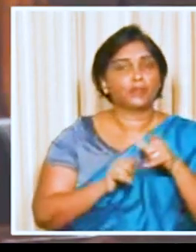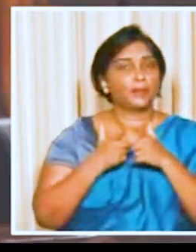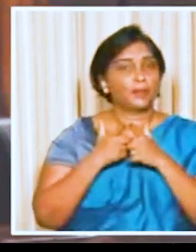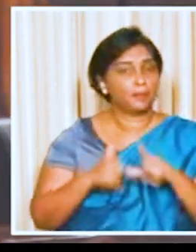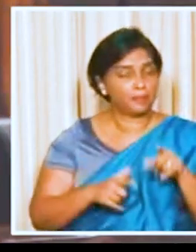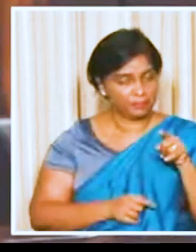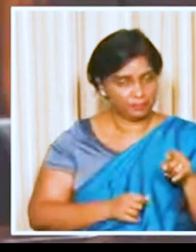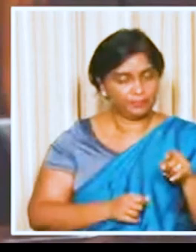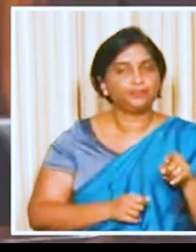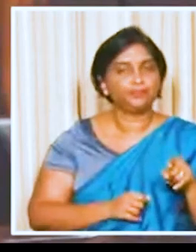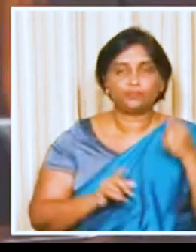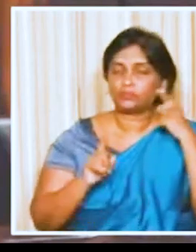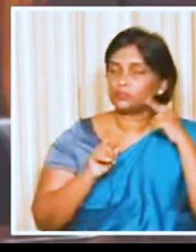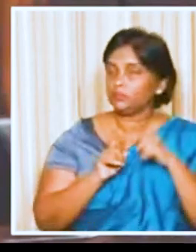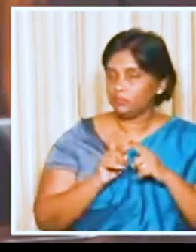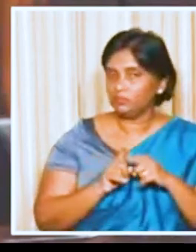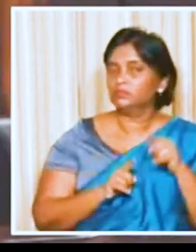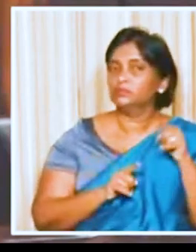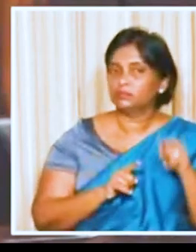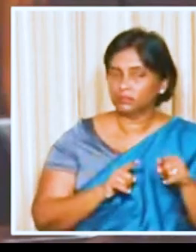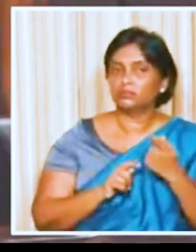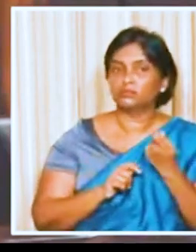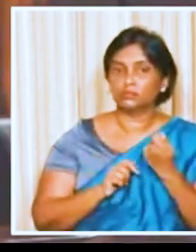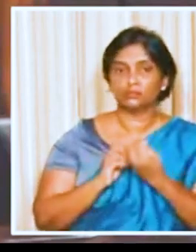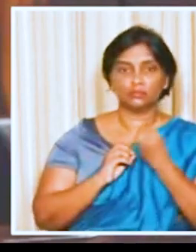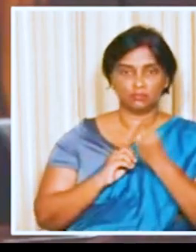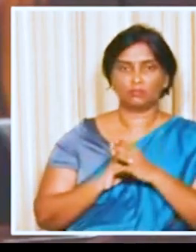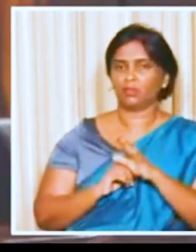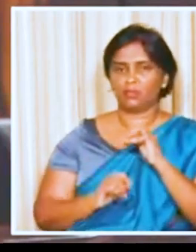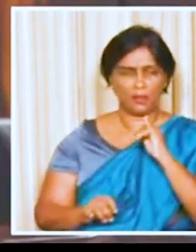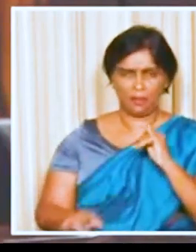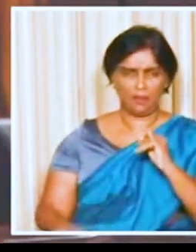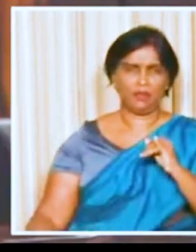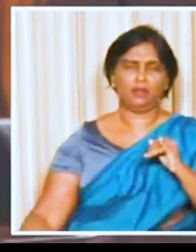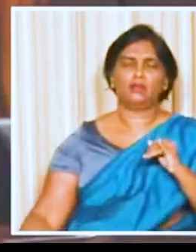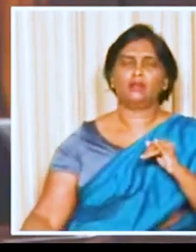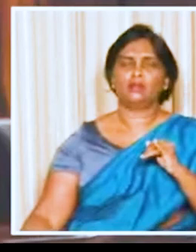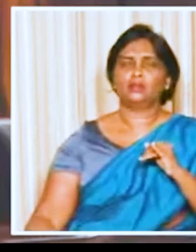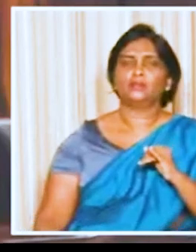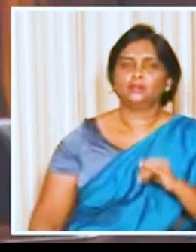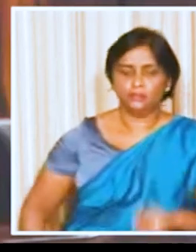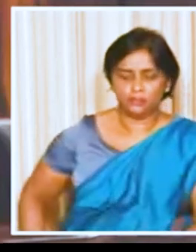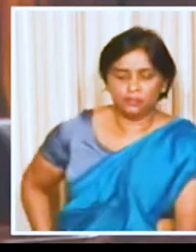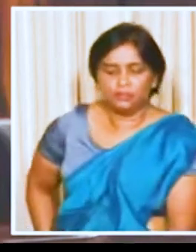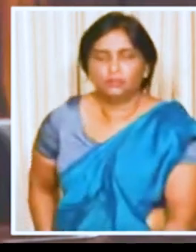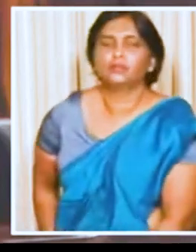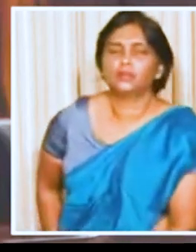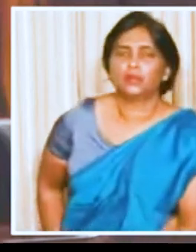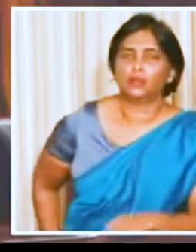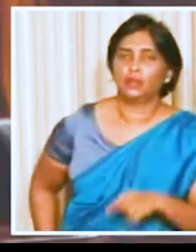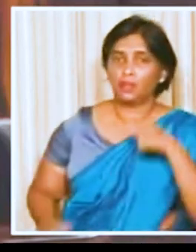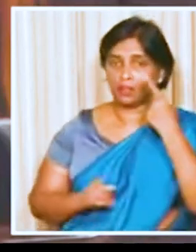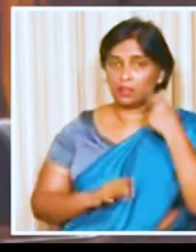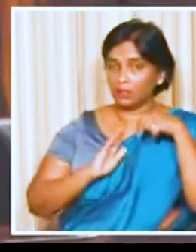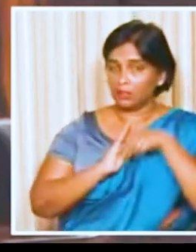அதே போலதான் கடந்த காலத்திலே தெற்கிலே இருக்கும் ஊடகவியலாளருக்கு பாரிய சலுகைகள் கொடுக்கப்பட்டது, வீடு திட்டமாக இருக்கட்டும், உபகரணங்கள்